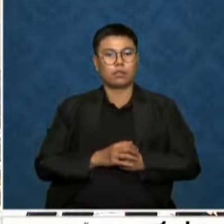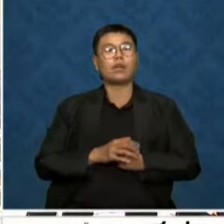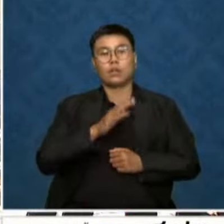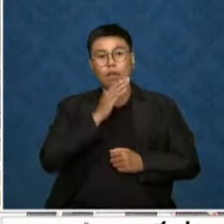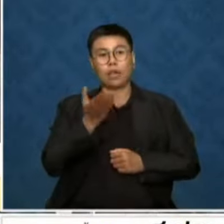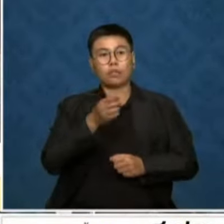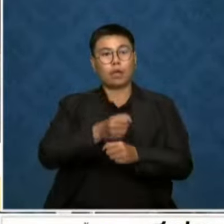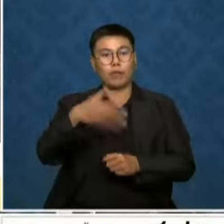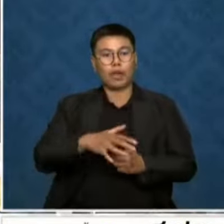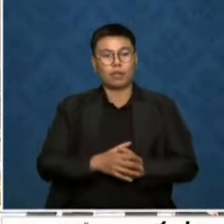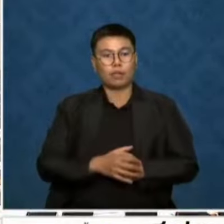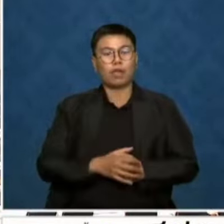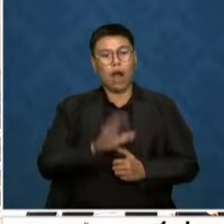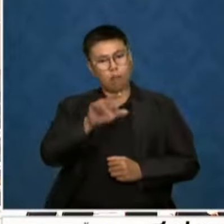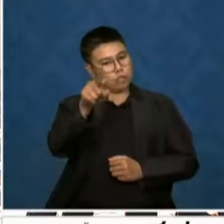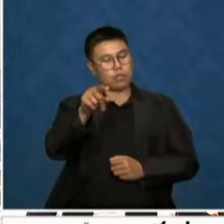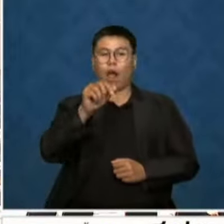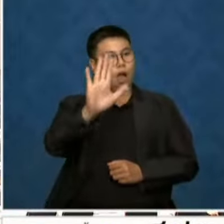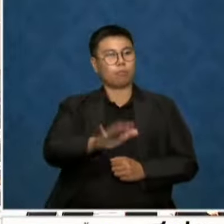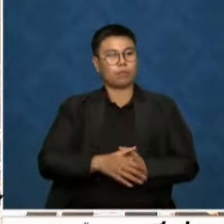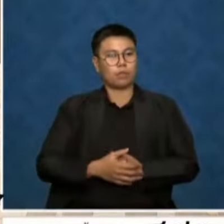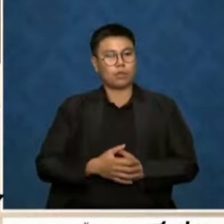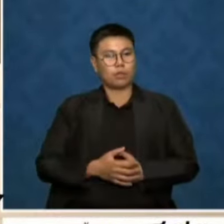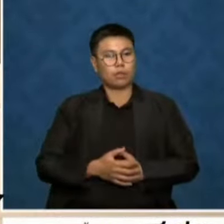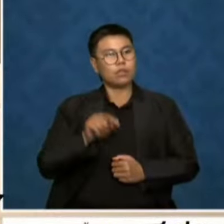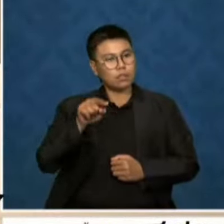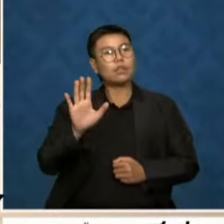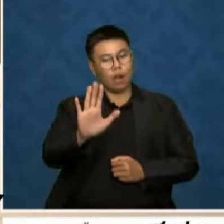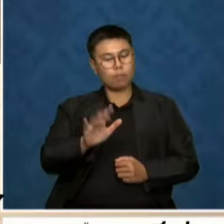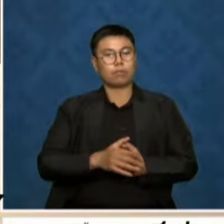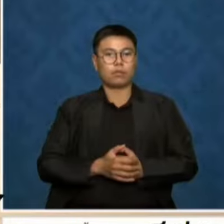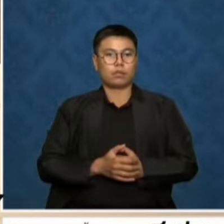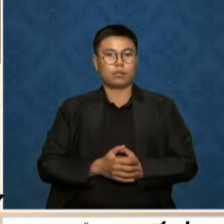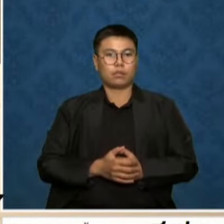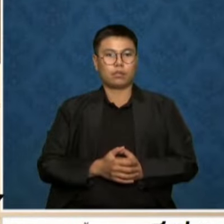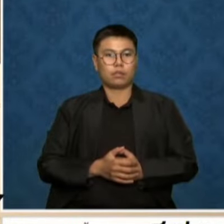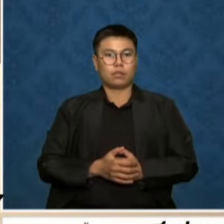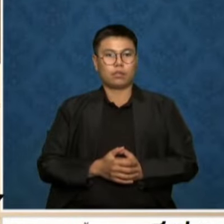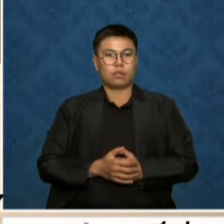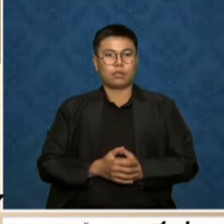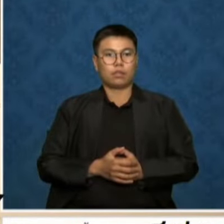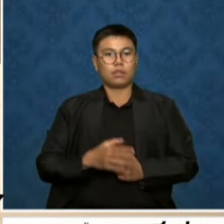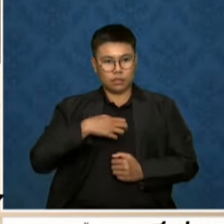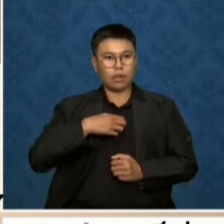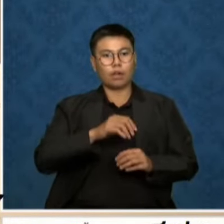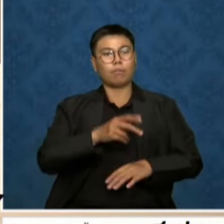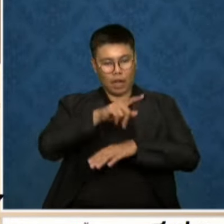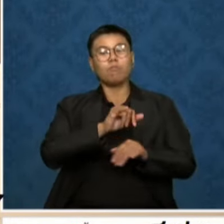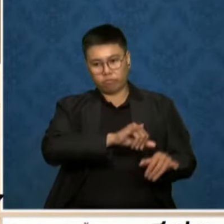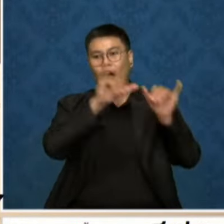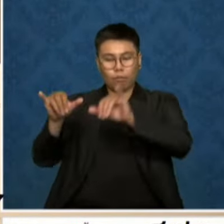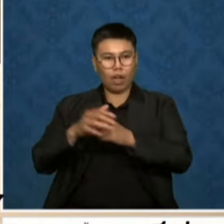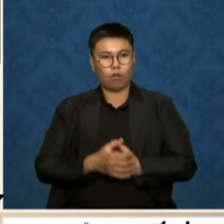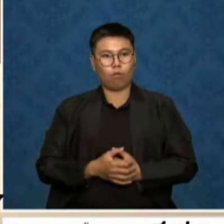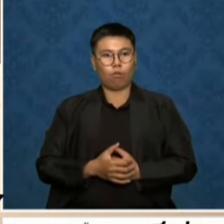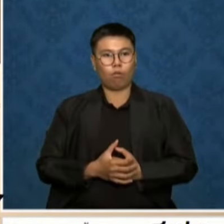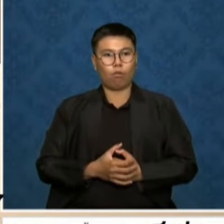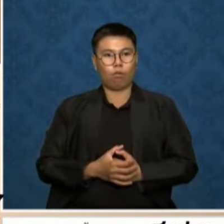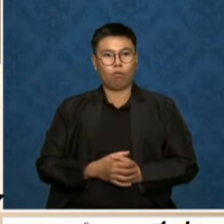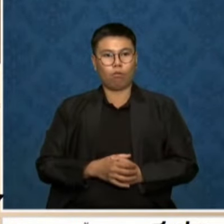ถ้าท่านทําไม่ได้เปลี่ยนรองสอง ต้องชี้หน้าไม่ต้องชี้หน้าไม่ต้องชี้หน้าอยากเป็นก็ขึ้นมา